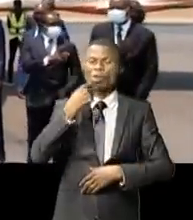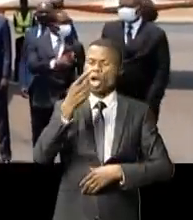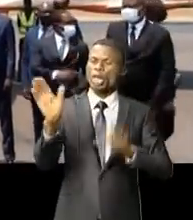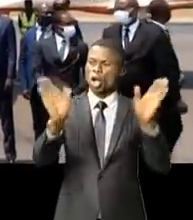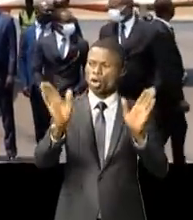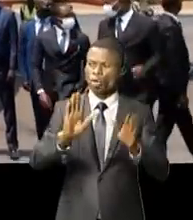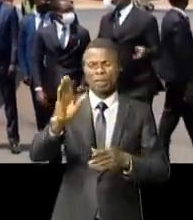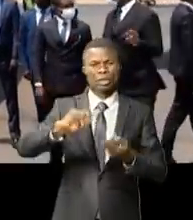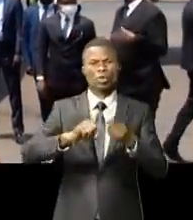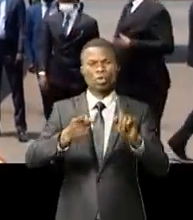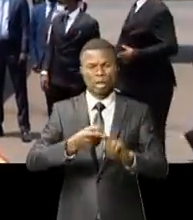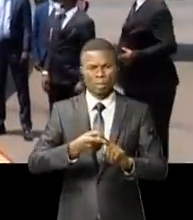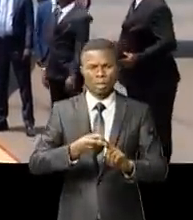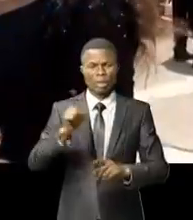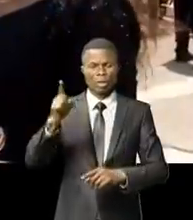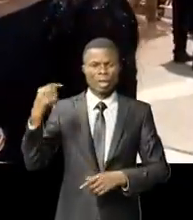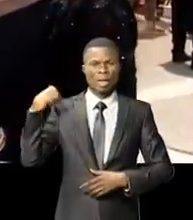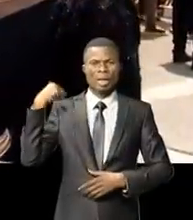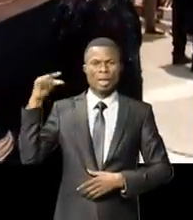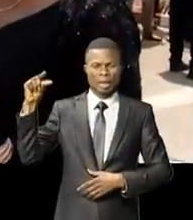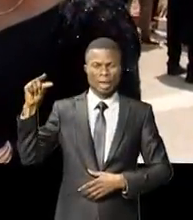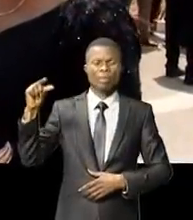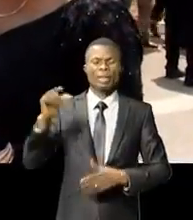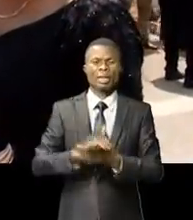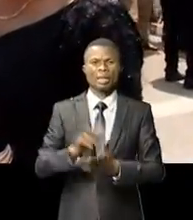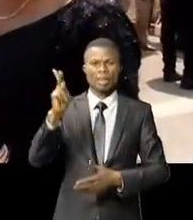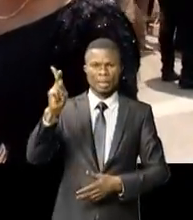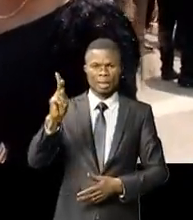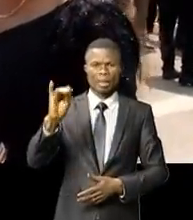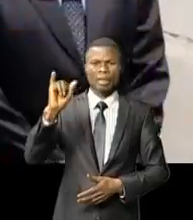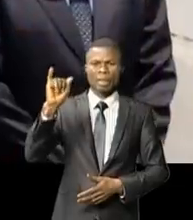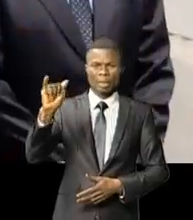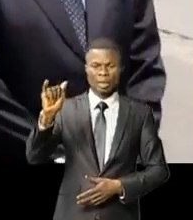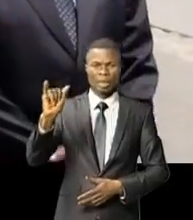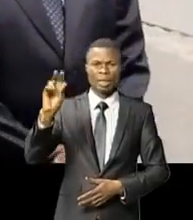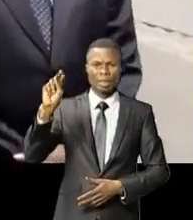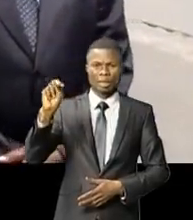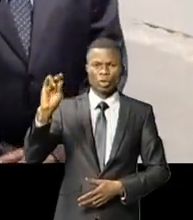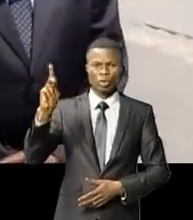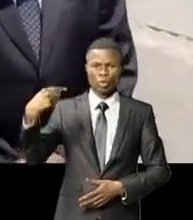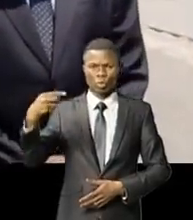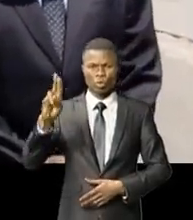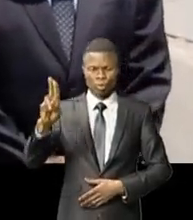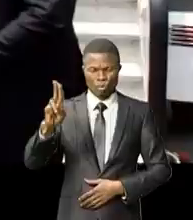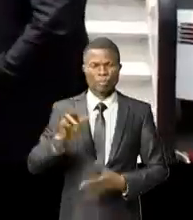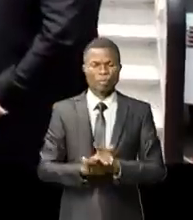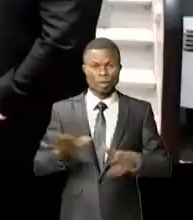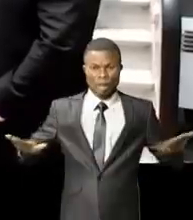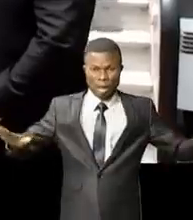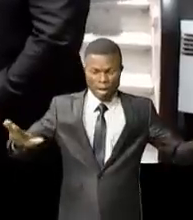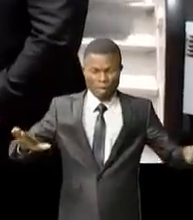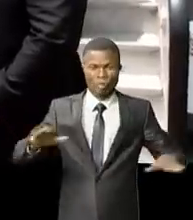mérité à son allié stratégique, Antoine Gabriel Kyungu Wakumwanza. Au pied de l'avion, le gouverneur de la